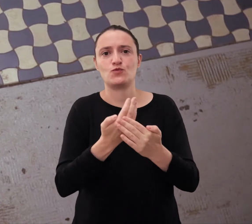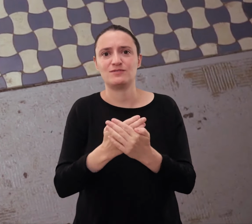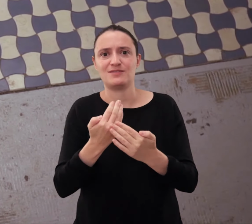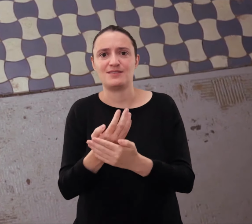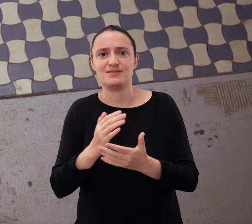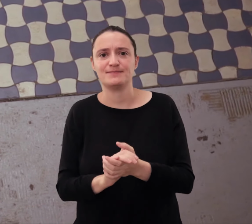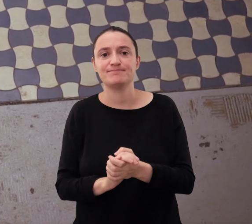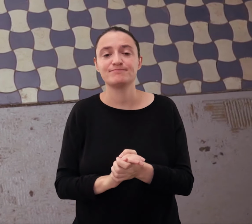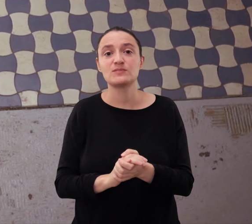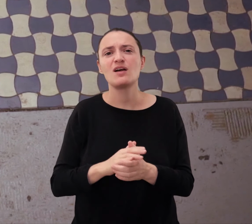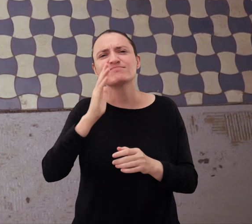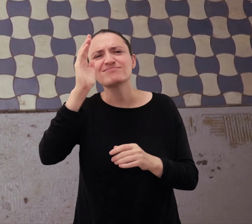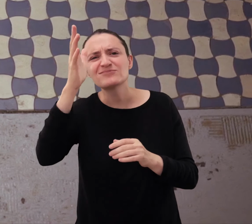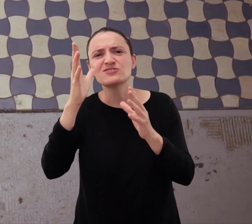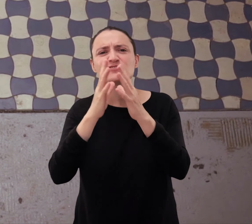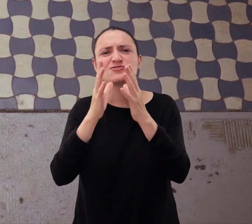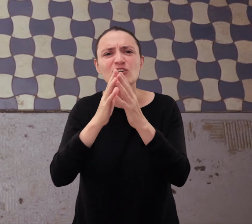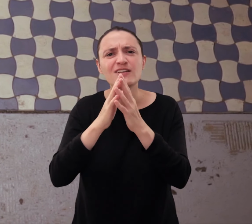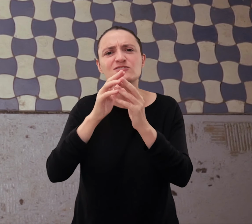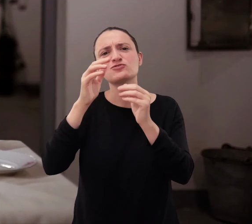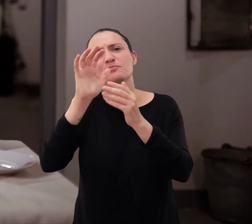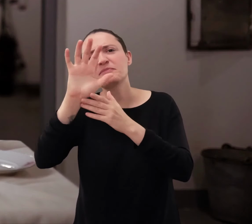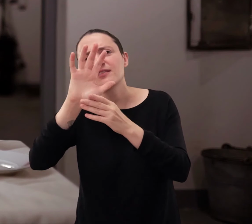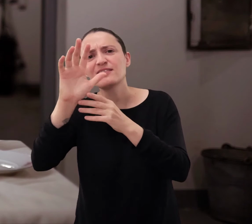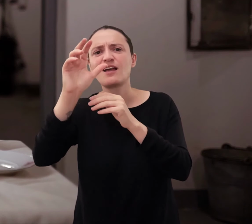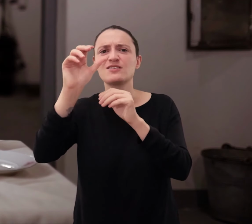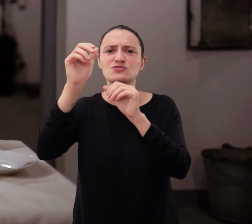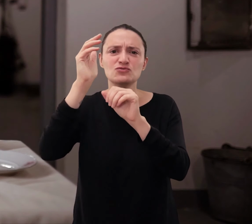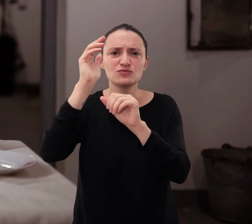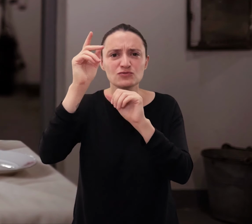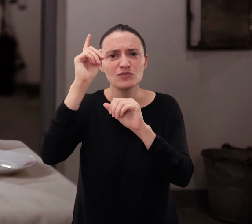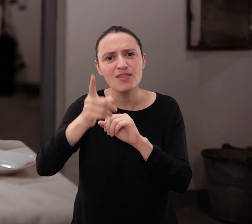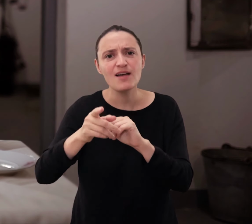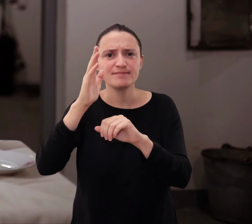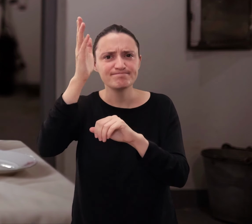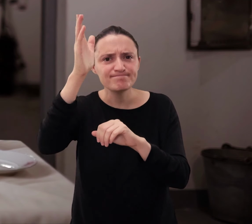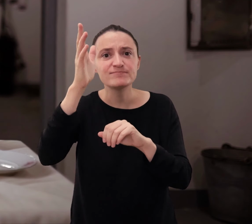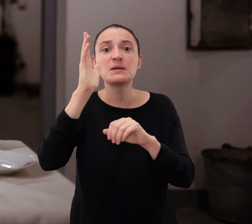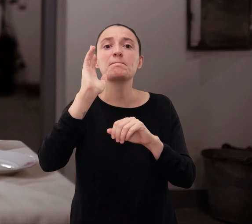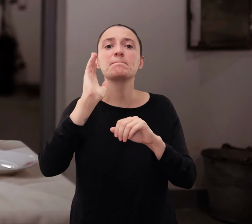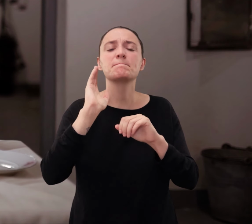już wszystkie łazienki zostaną kiedyś, za 10-15 lat,